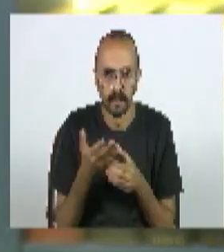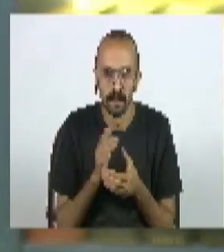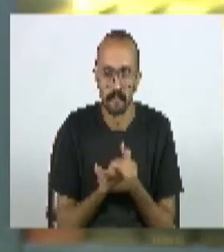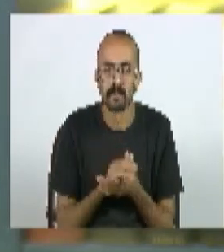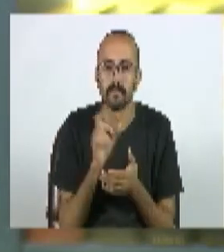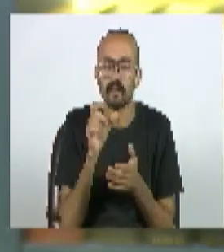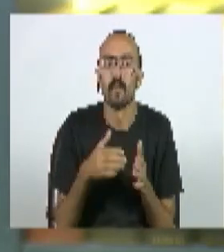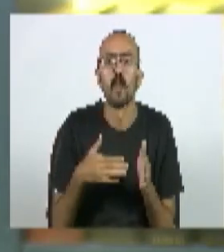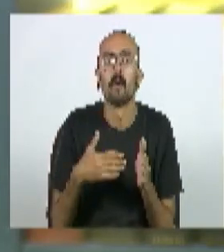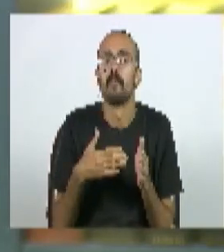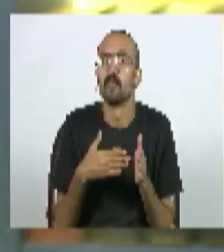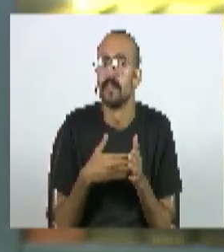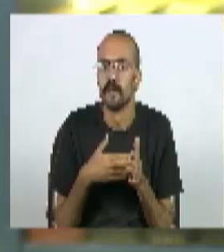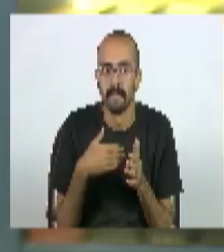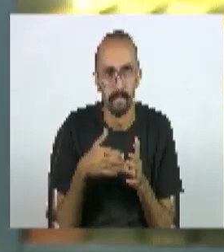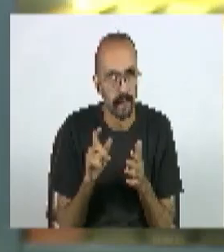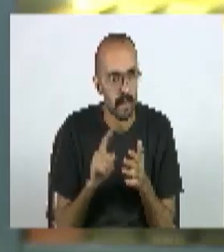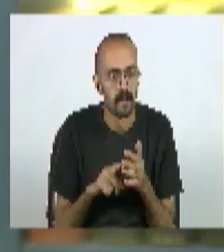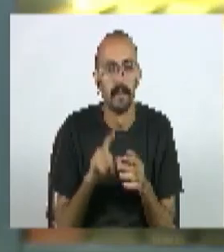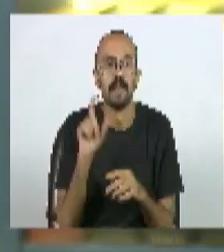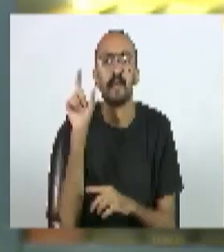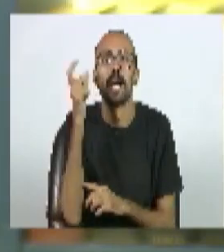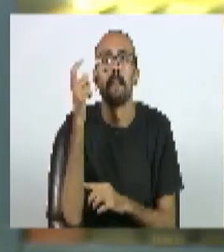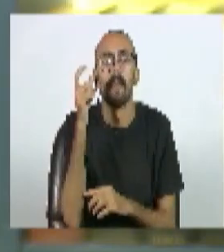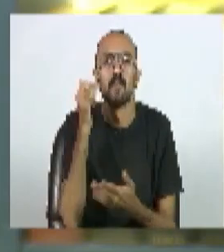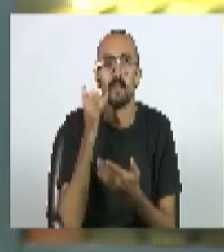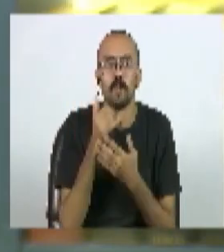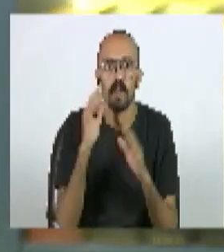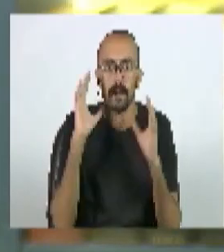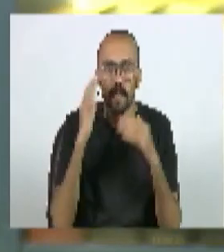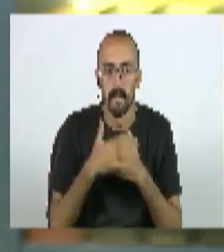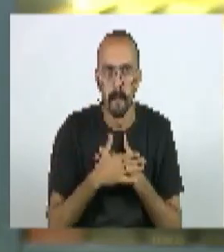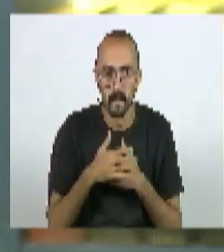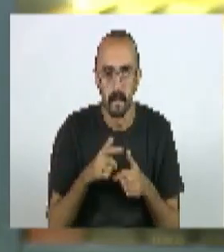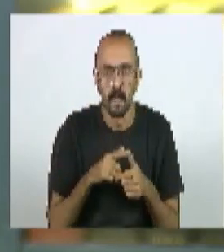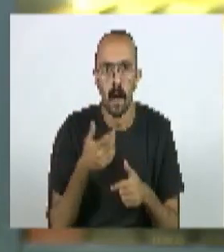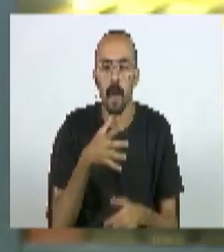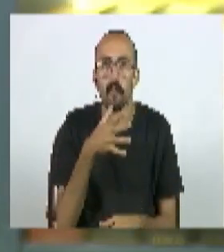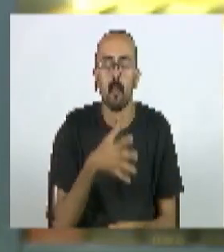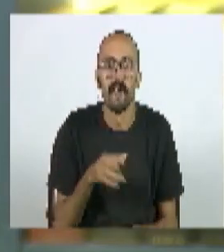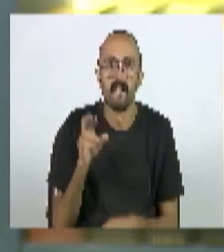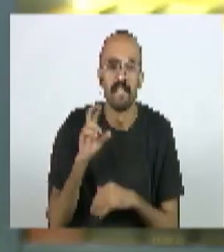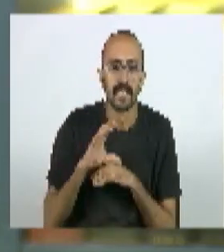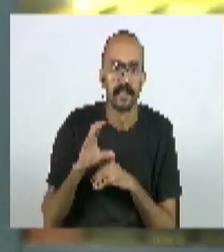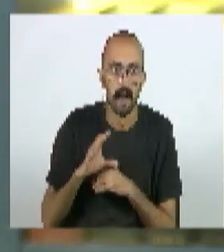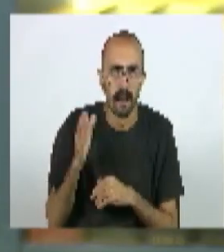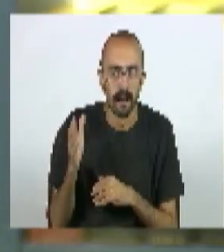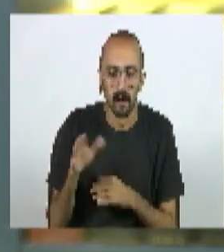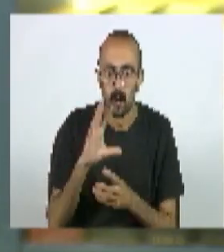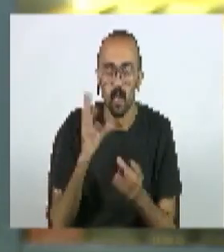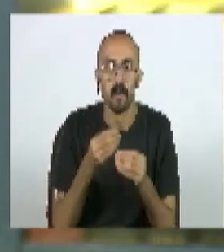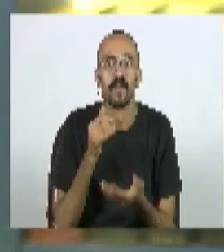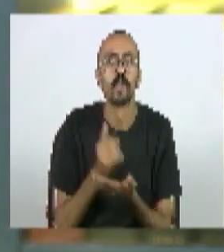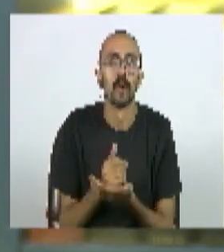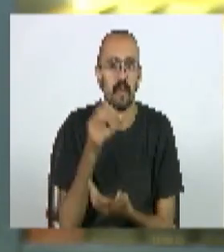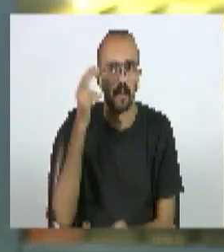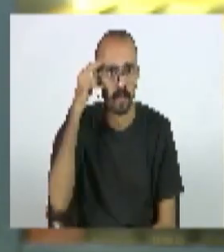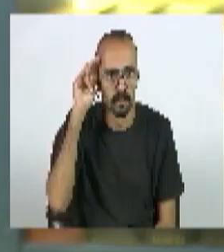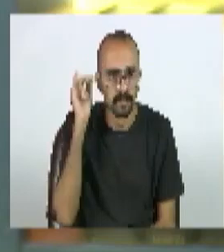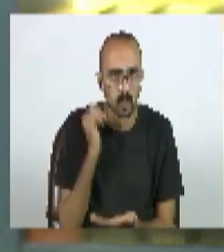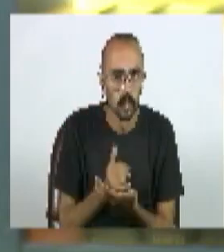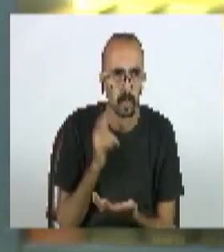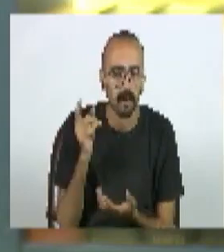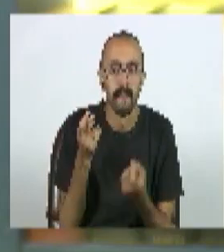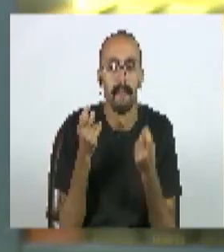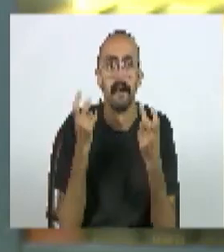موظف في مكان، إمام مسجد، قس في كنيسة. دي قيادات وسيطة بتاخد